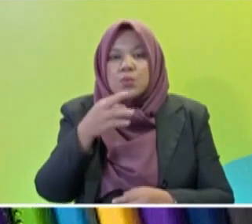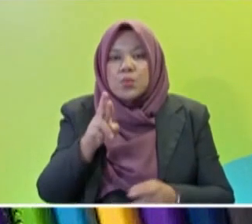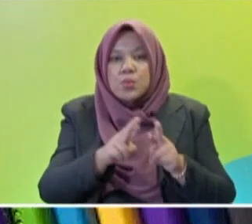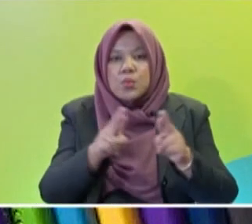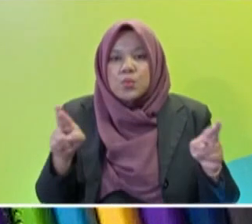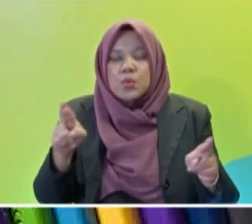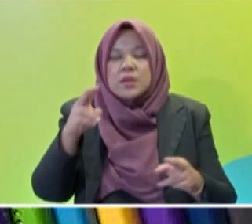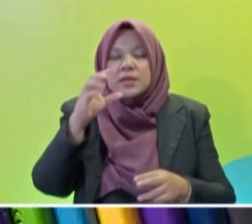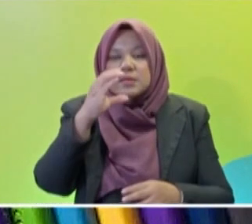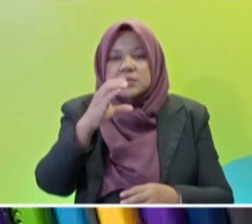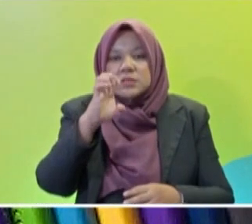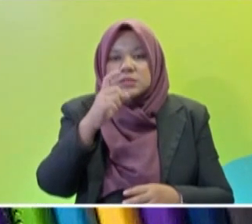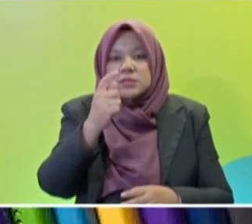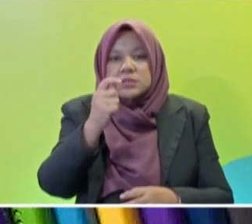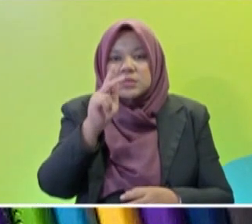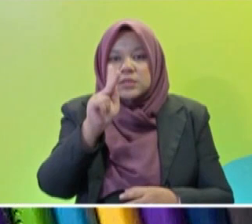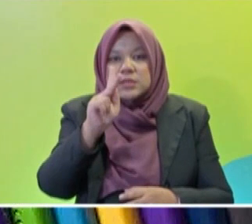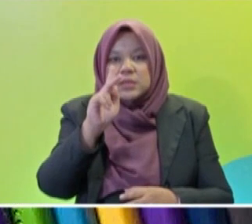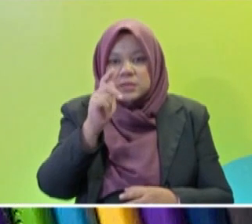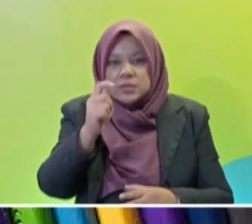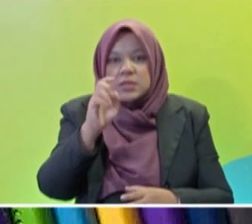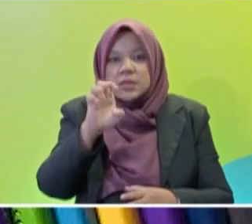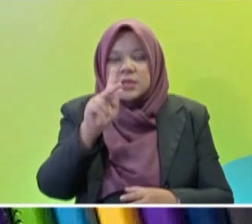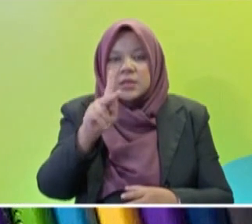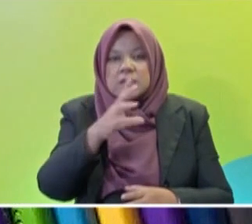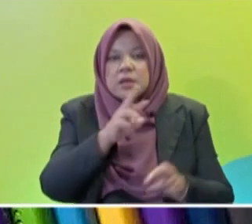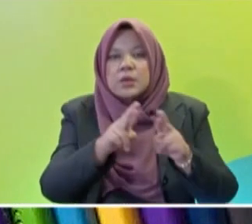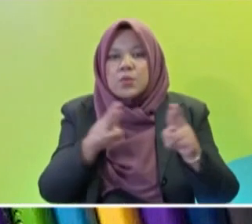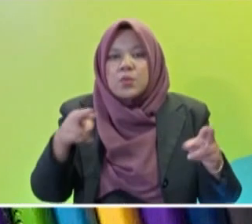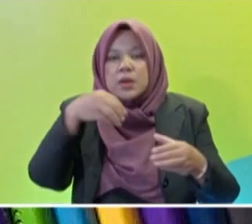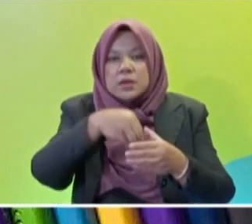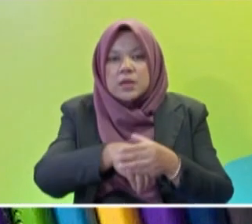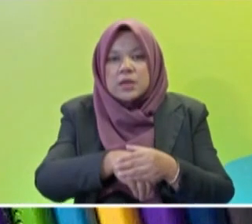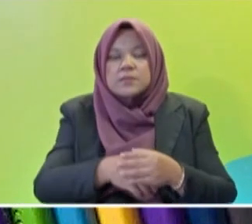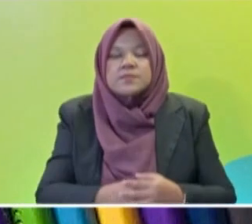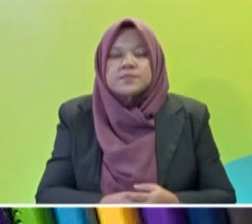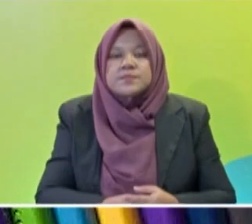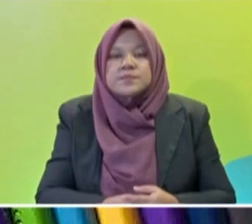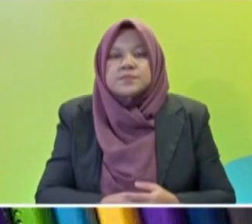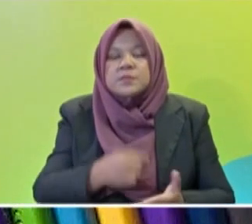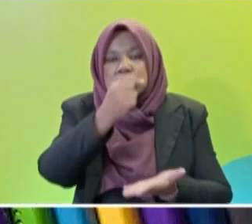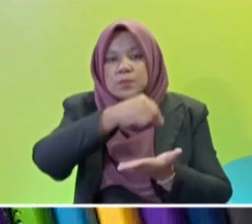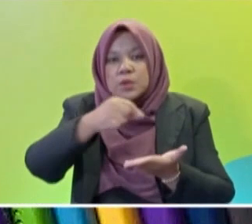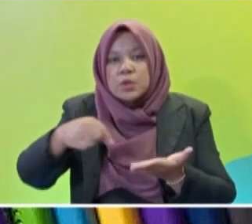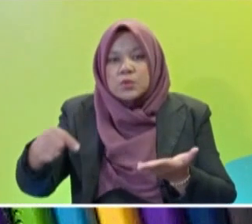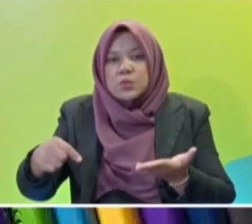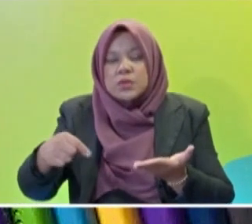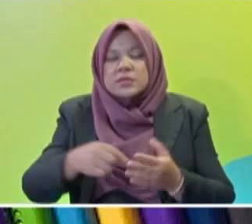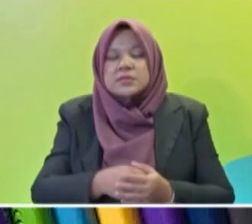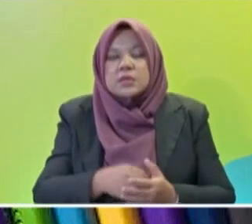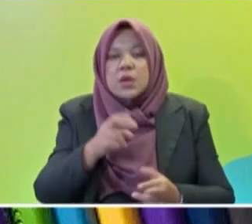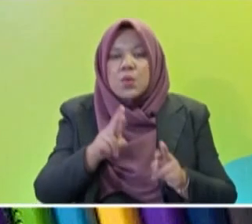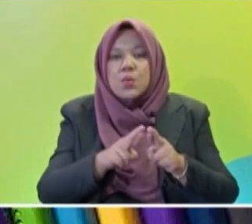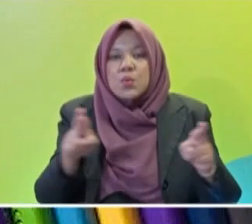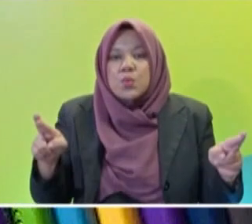badan dengan pernyataan ruang ilusi dengan image diraja 2 dengan menulis batin ruang CT atau ruang dalam